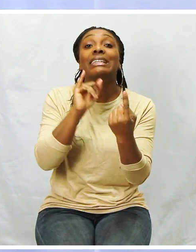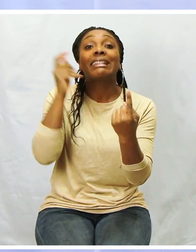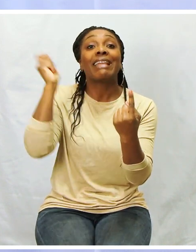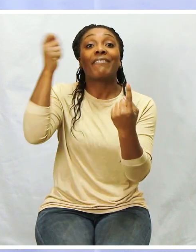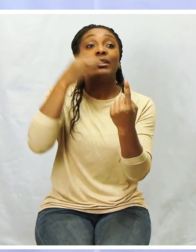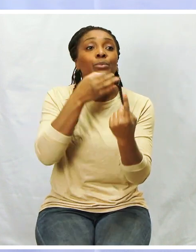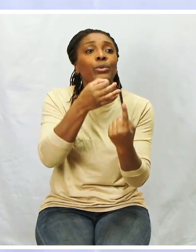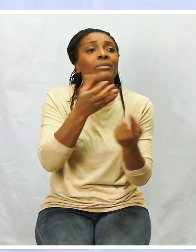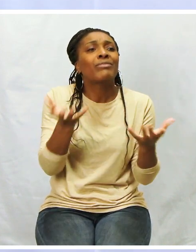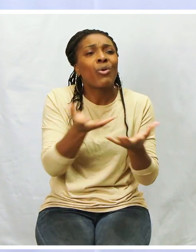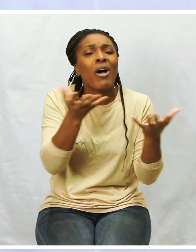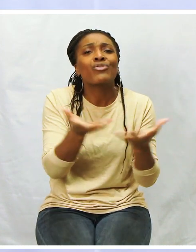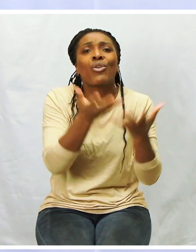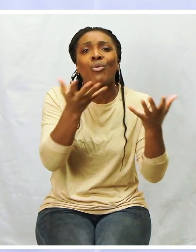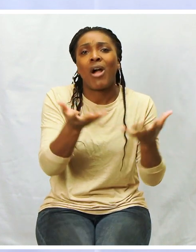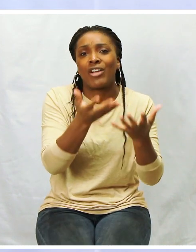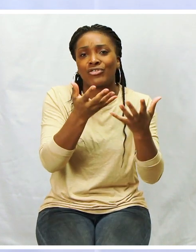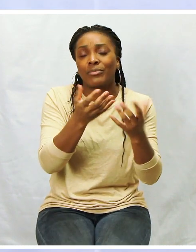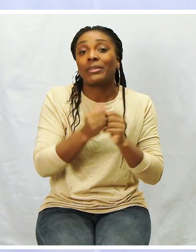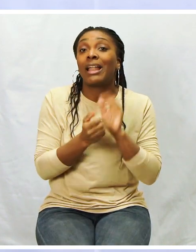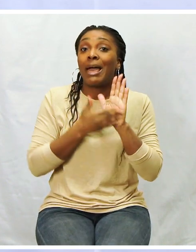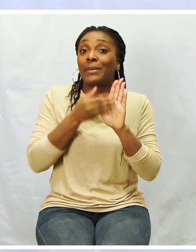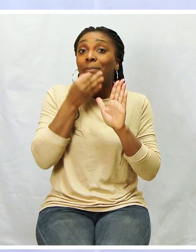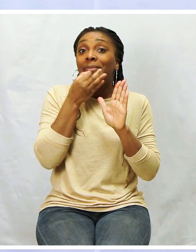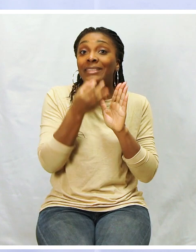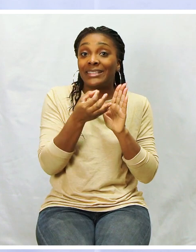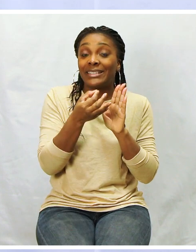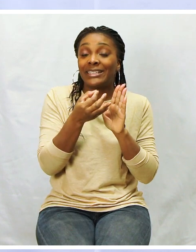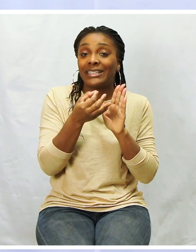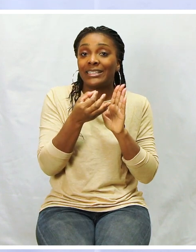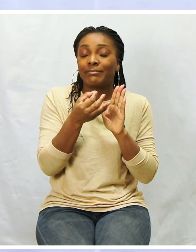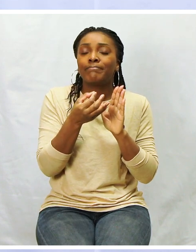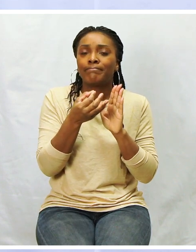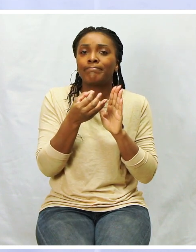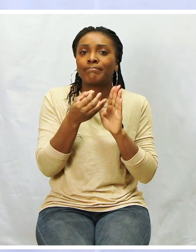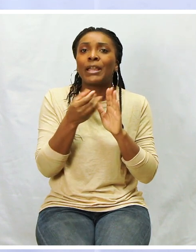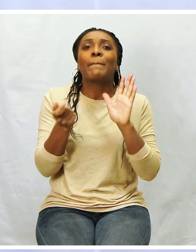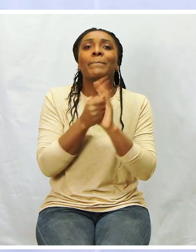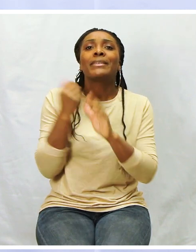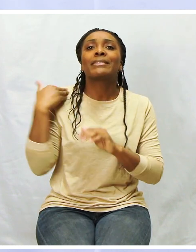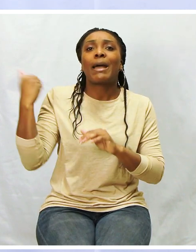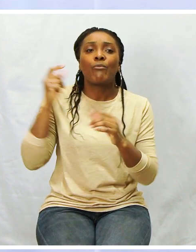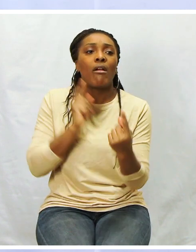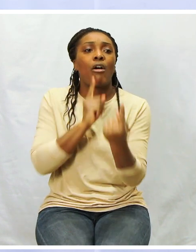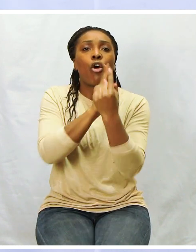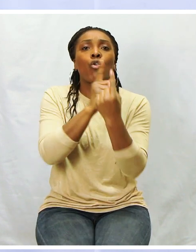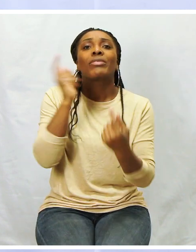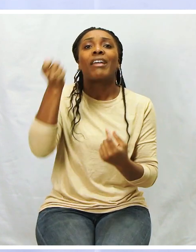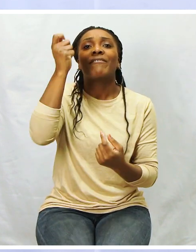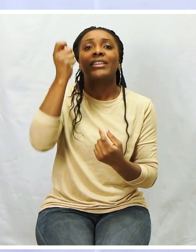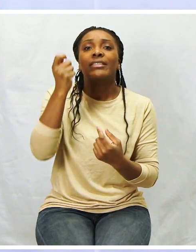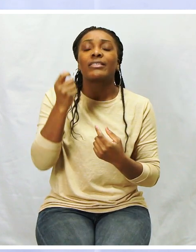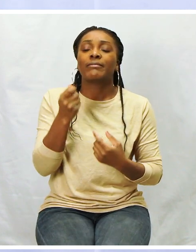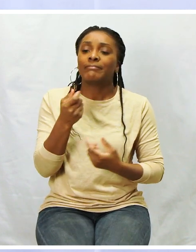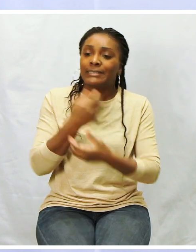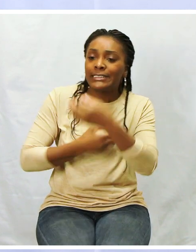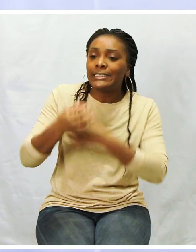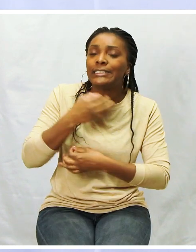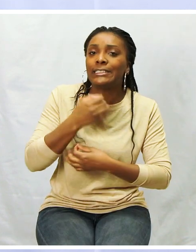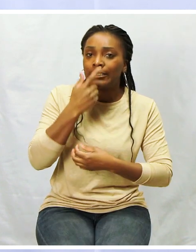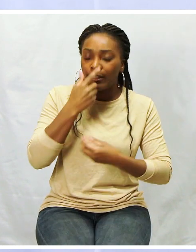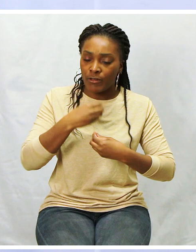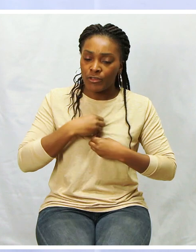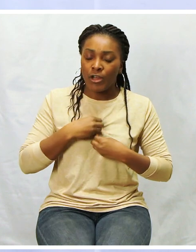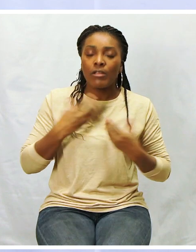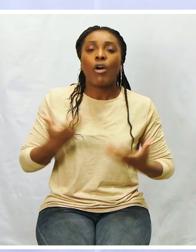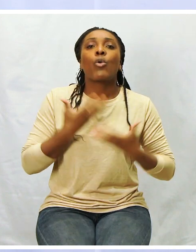versets 16 à 18. Et la Bible nous dit qu'il fortifia sa confiance en Dieu, c'est-à-dire la foi de David en Dieu. Et puis il va venir le trouver dans une